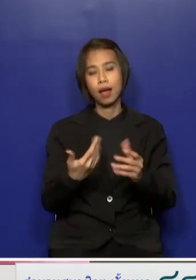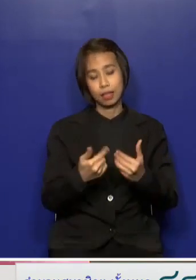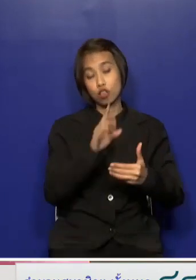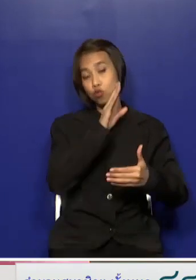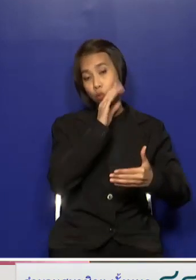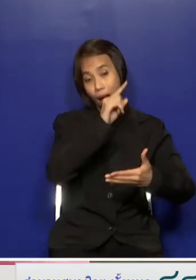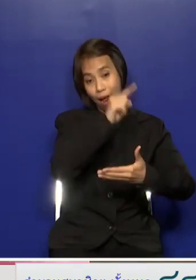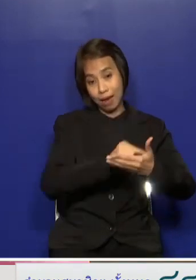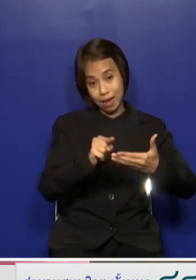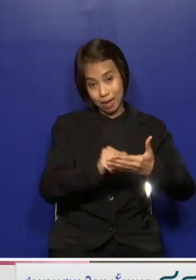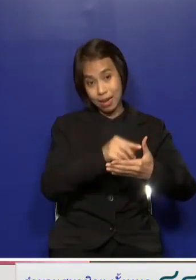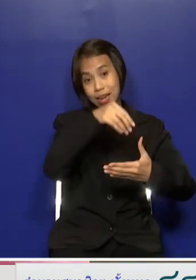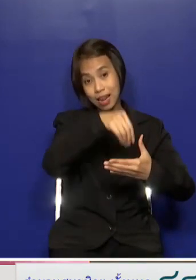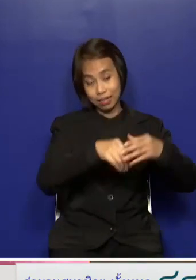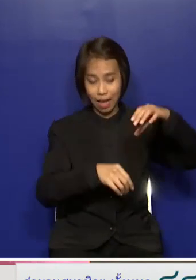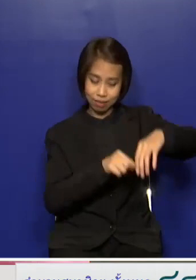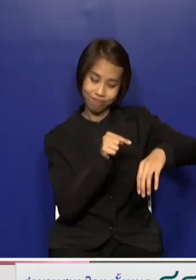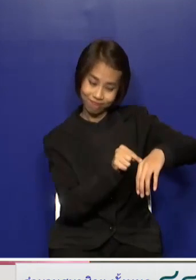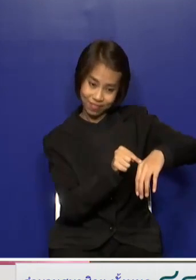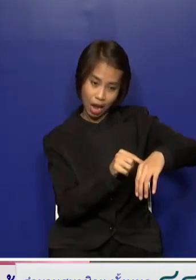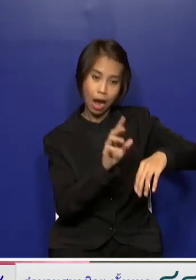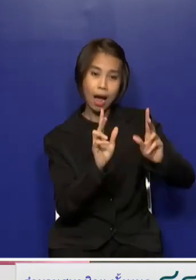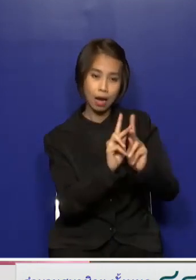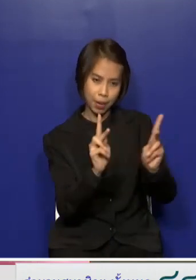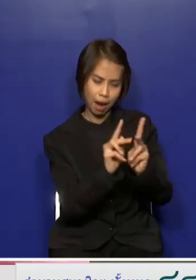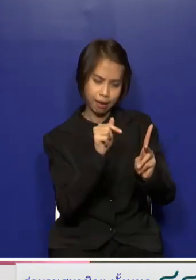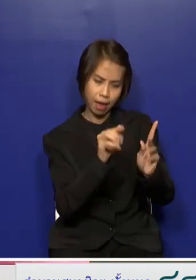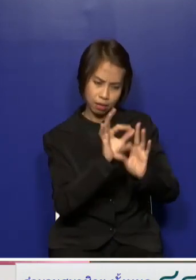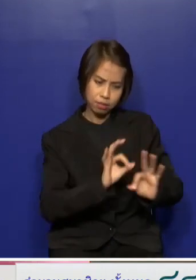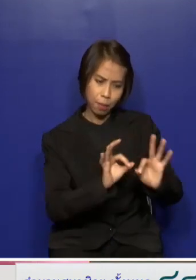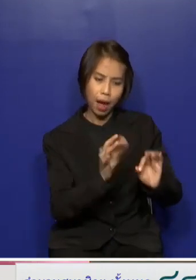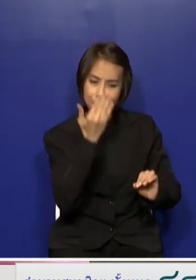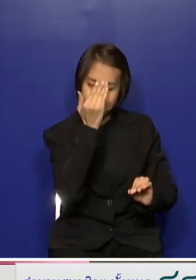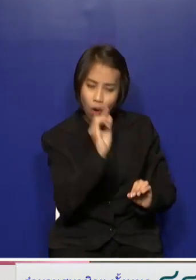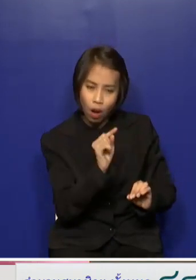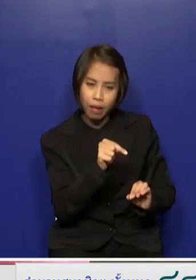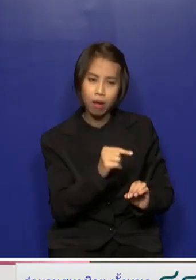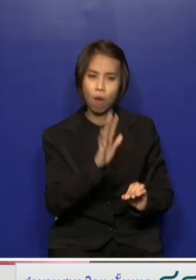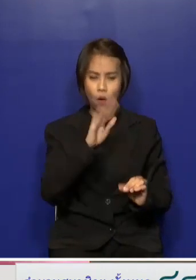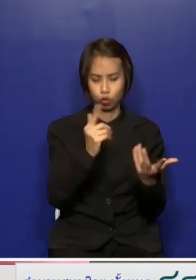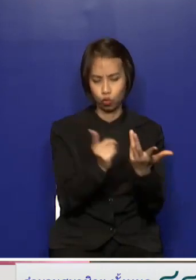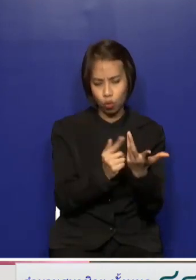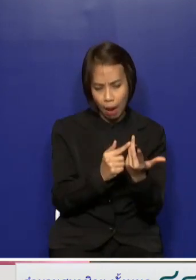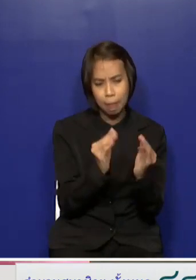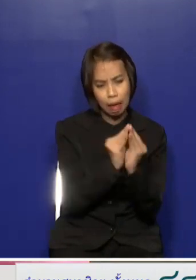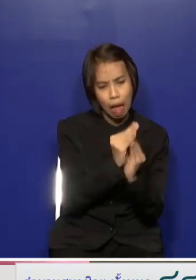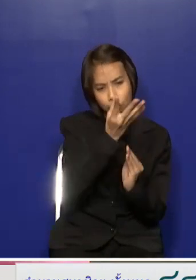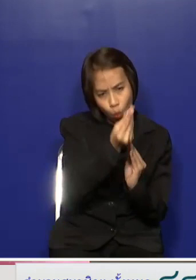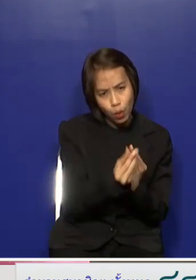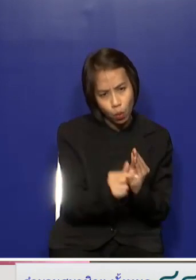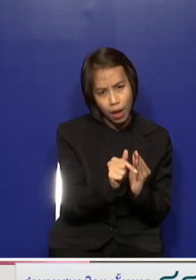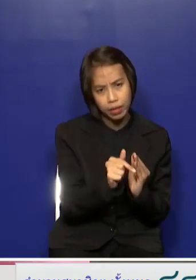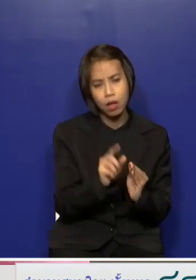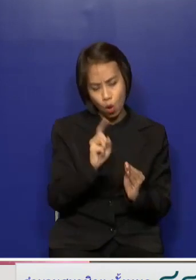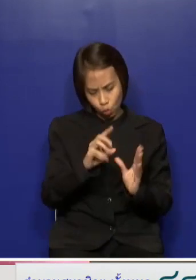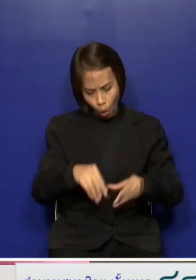ครับเป็นหน่วยที่สรุปการเลือกตั้งเพราะฉะนั้นเนี่ยนะครับอยากให้กกต.ให้ความสำคัญกับกรรมการประ